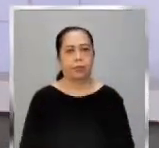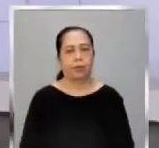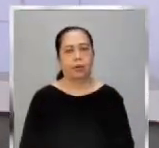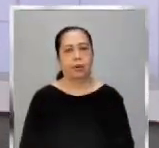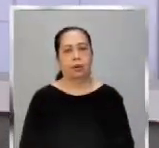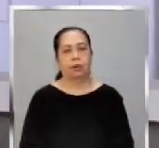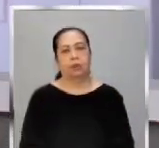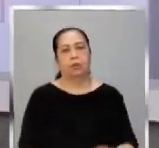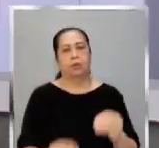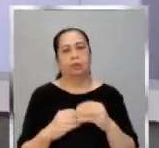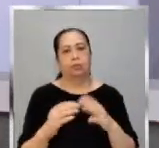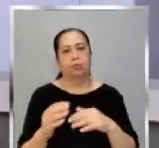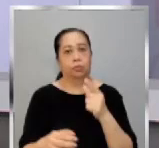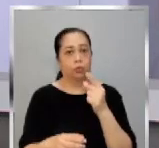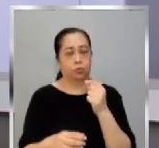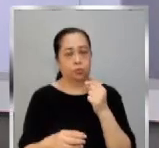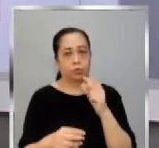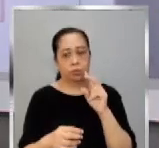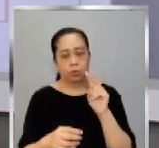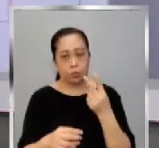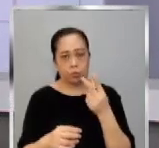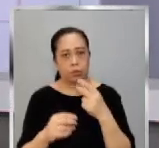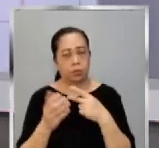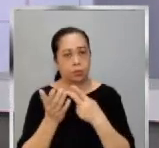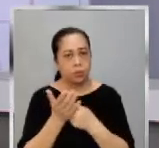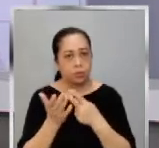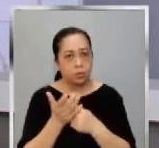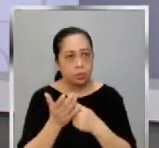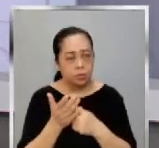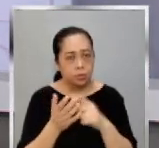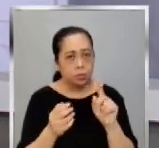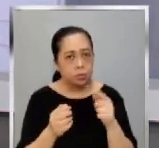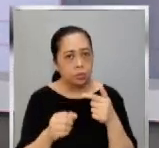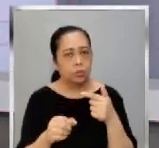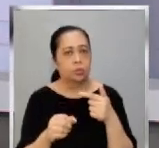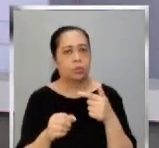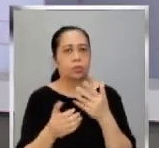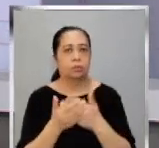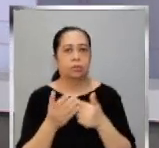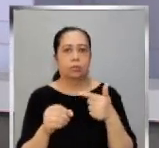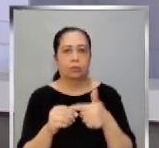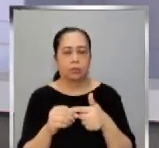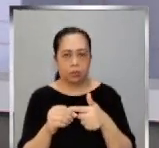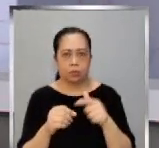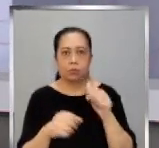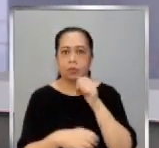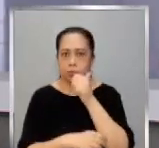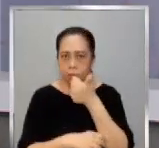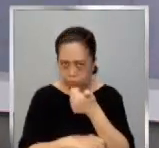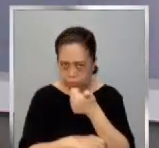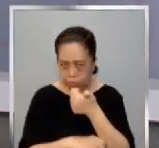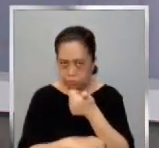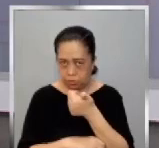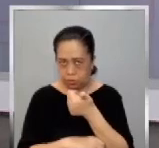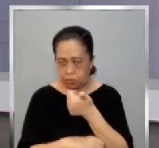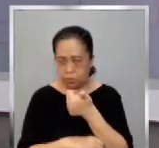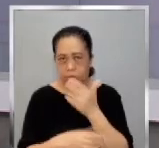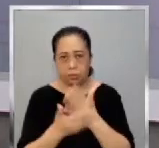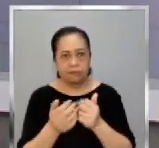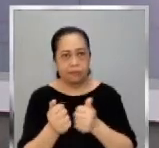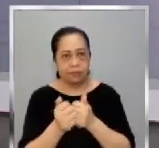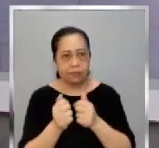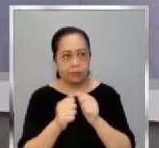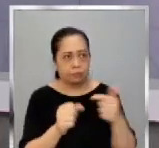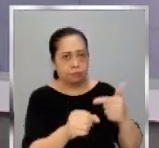Mahigit 2 piso ang itataas ng presyo ng kada litro ng ilang produktong petrolyo bukas. Maibang naghabol na